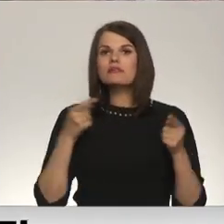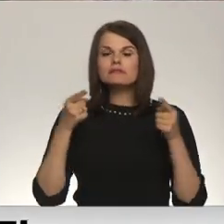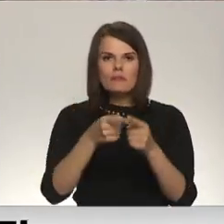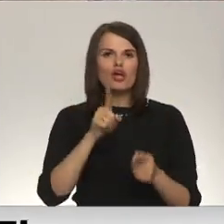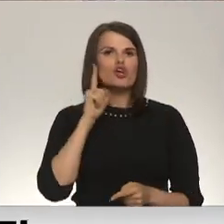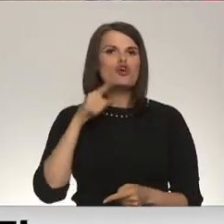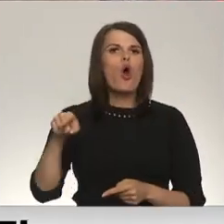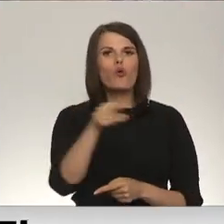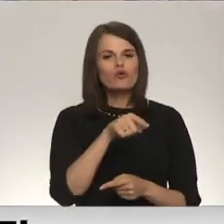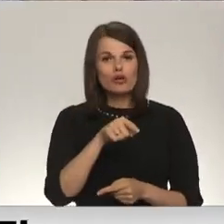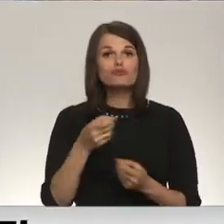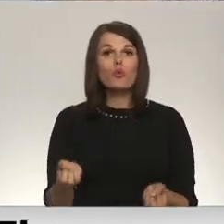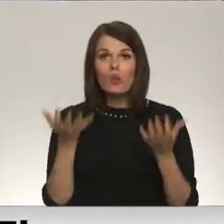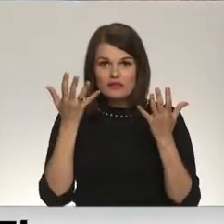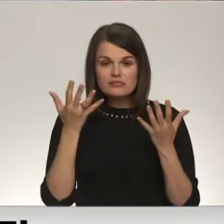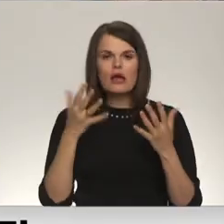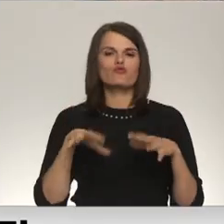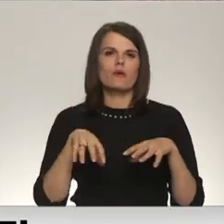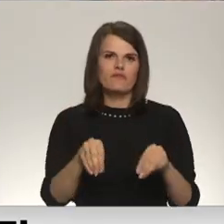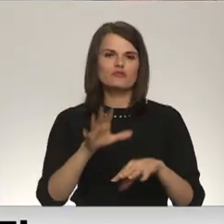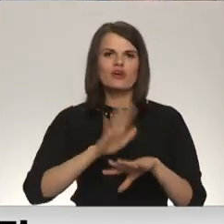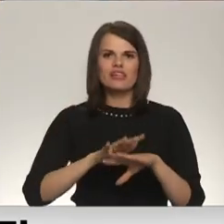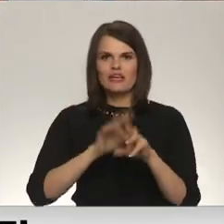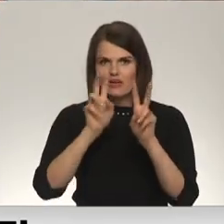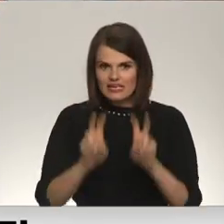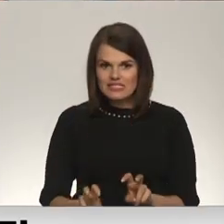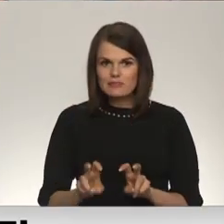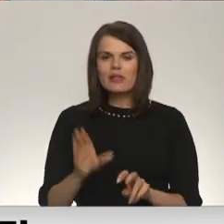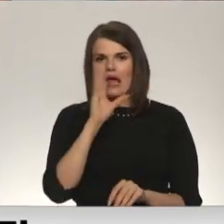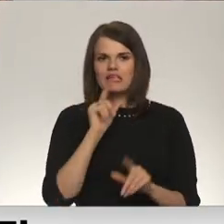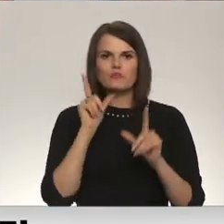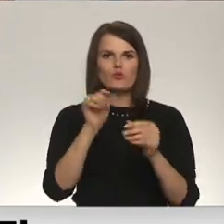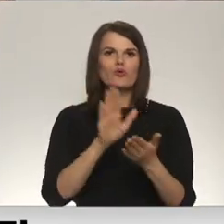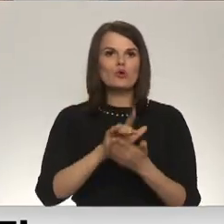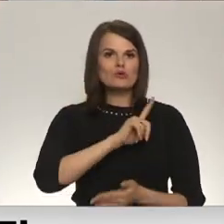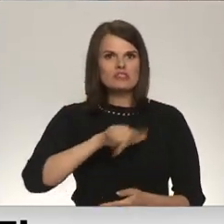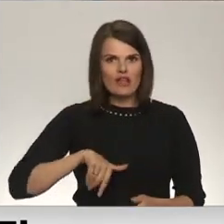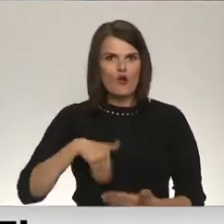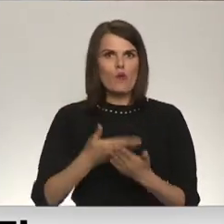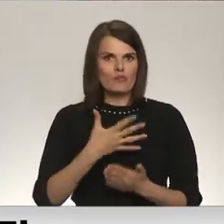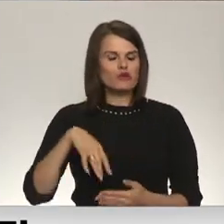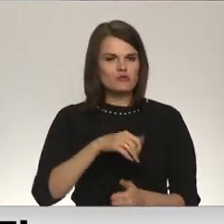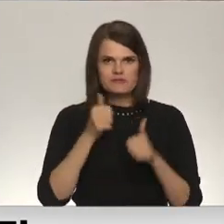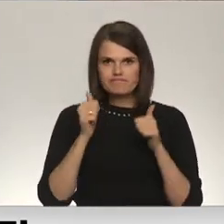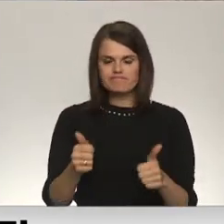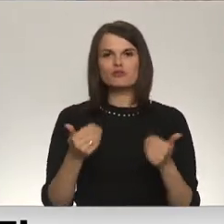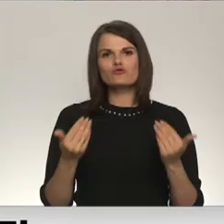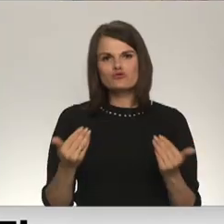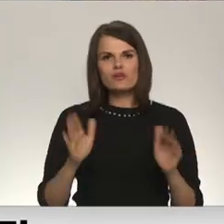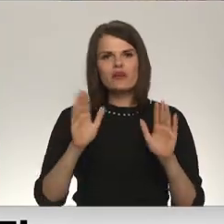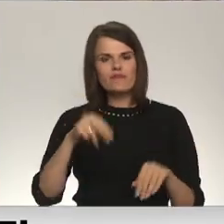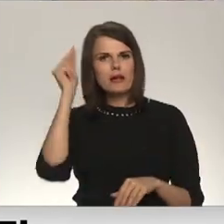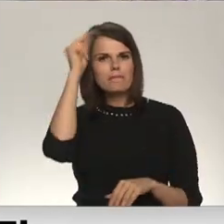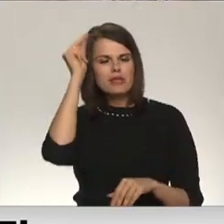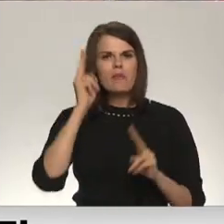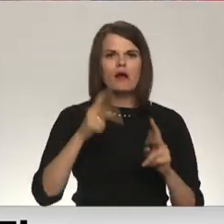ir jaunieši, kā mēs noskaidrojām veicot tirgus izpēti. Iespēja doties uz Latviju priekš mums ir lieliska, jo šodien varam trenēt